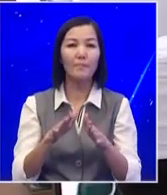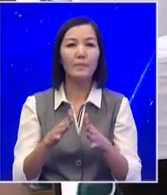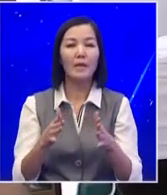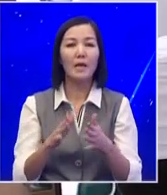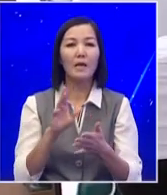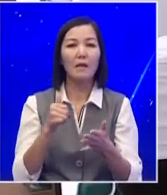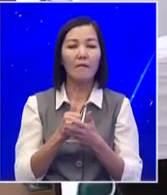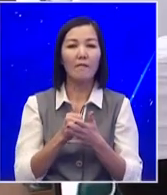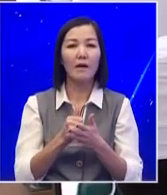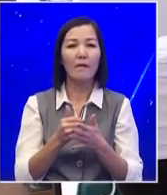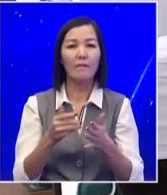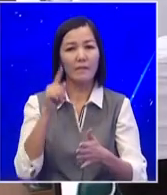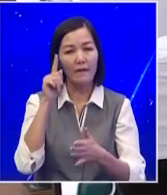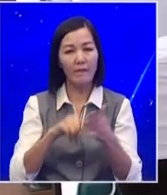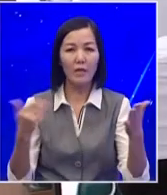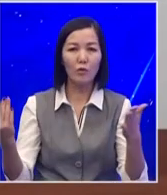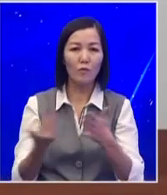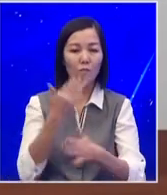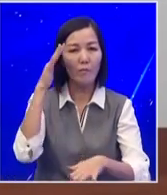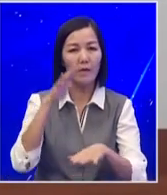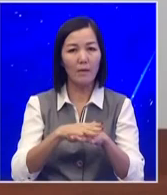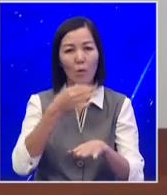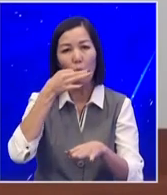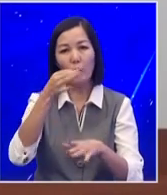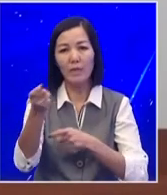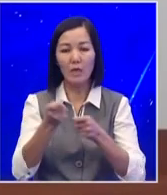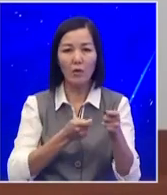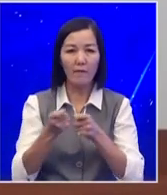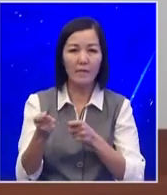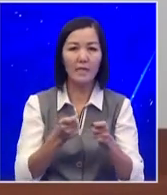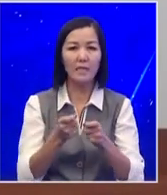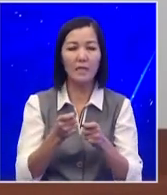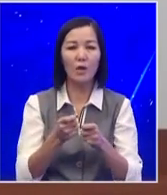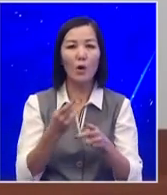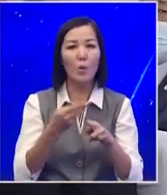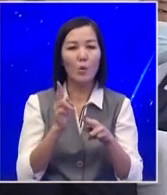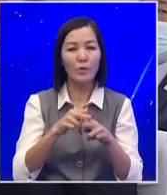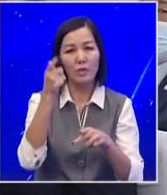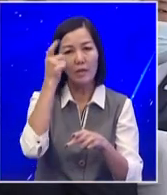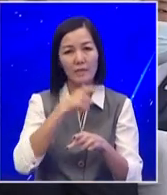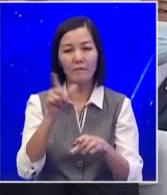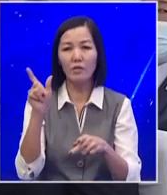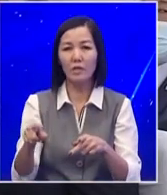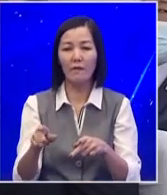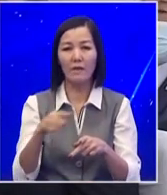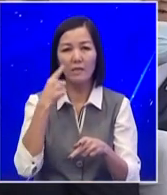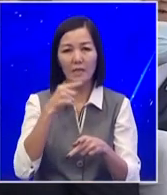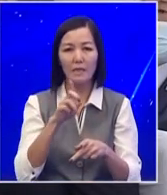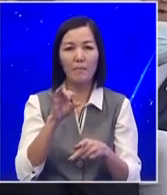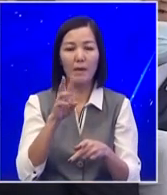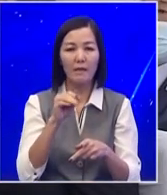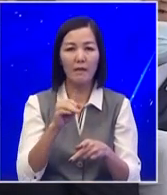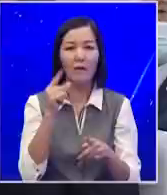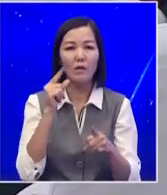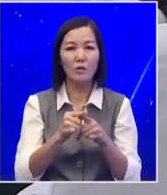Глава региона выразил доверие новому акиму. Он опытный руководитель и отзывчивый человек, подчеркнул Амандык Баталов.